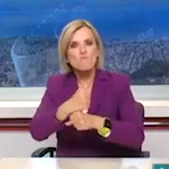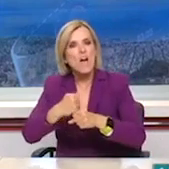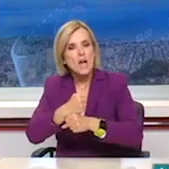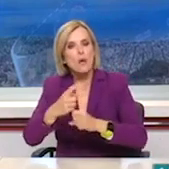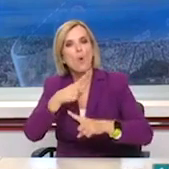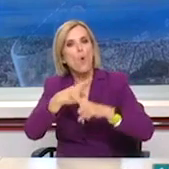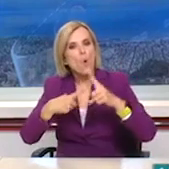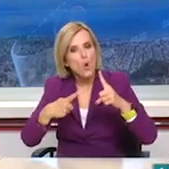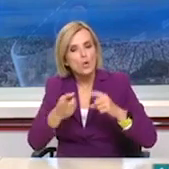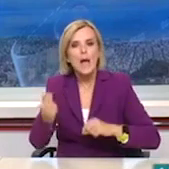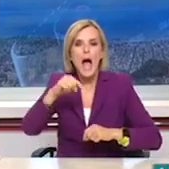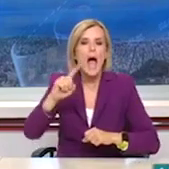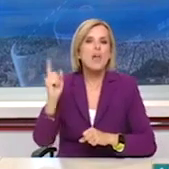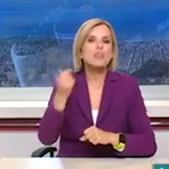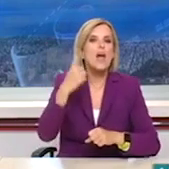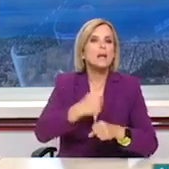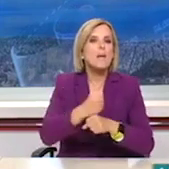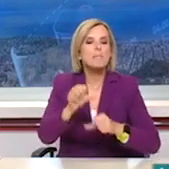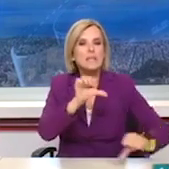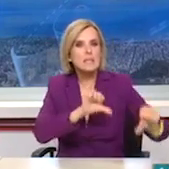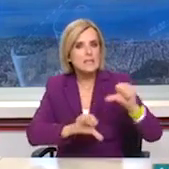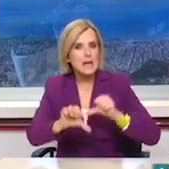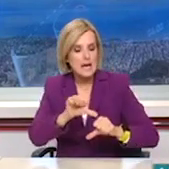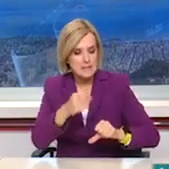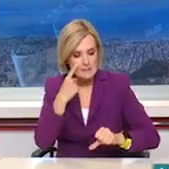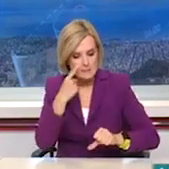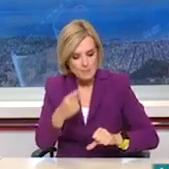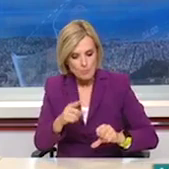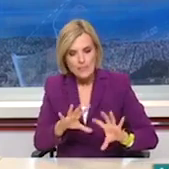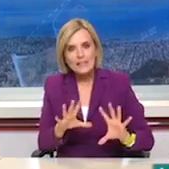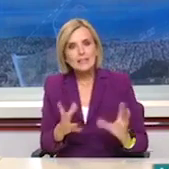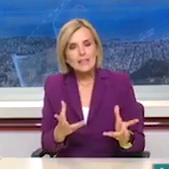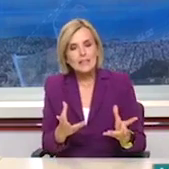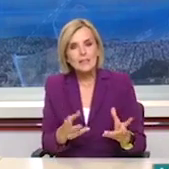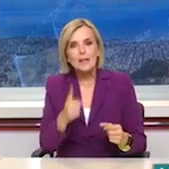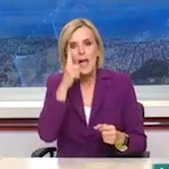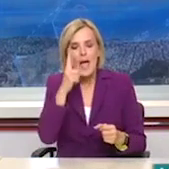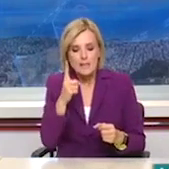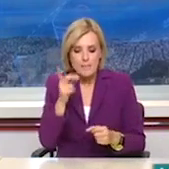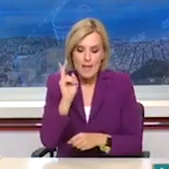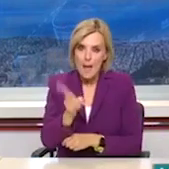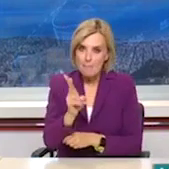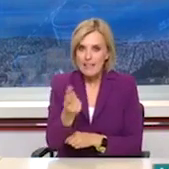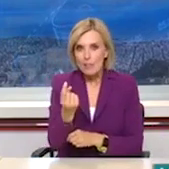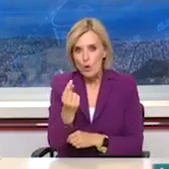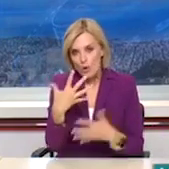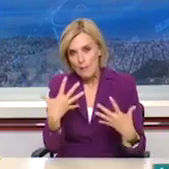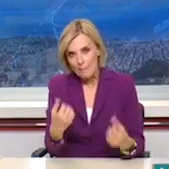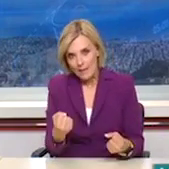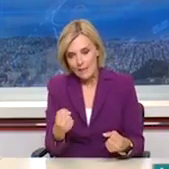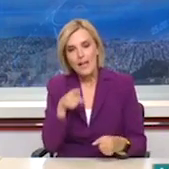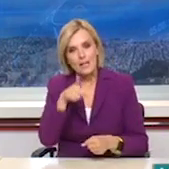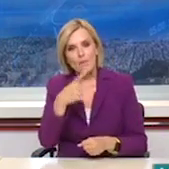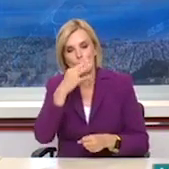περιοχές άλλα θεραπευτικά σχήματα και βλέπει αυτό το σήμα. Ένα σήμα, το λέω σε εισαγωγικά, κινδύνου. Ο ΠΟΗ λοιπόν αποφασίζει να